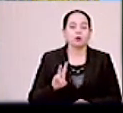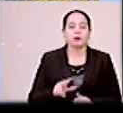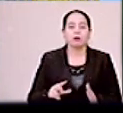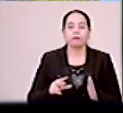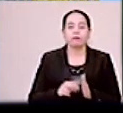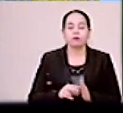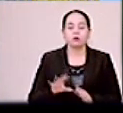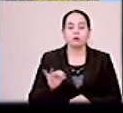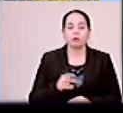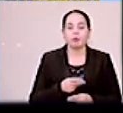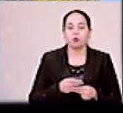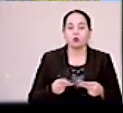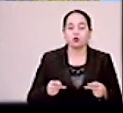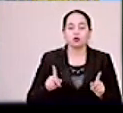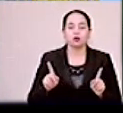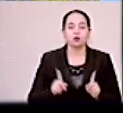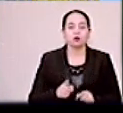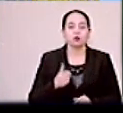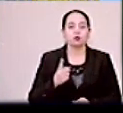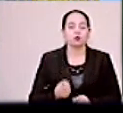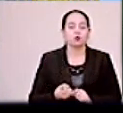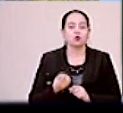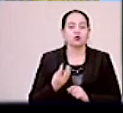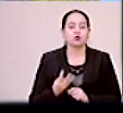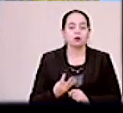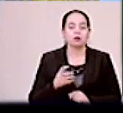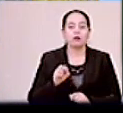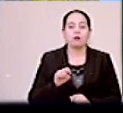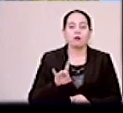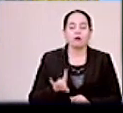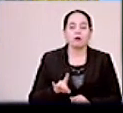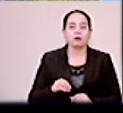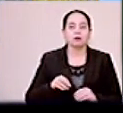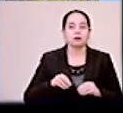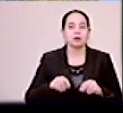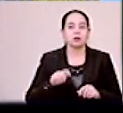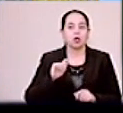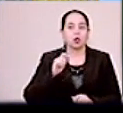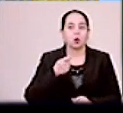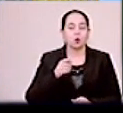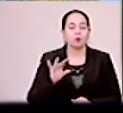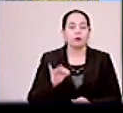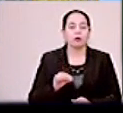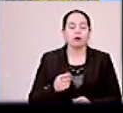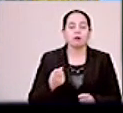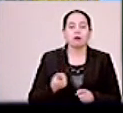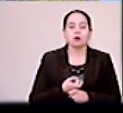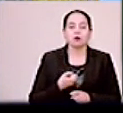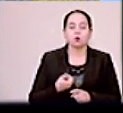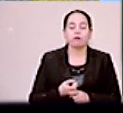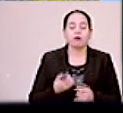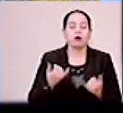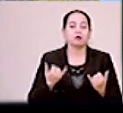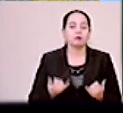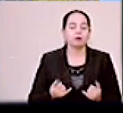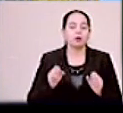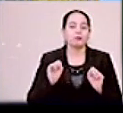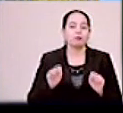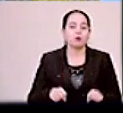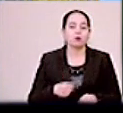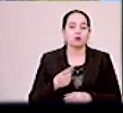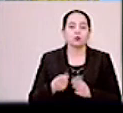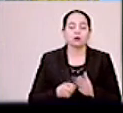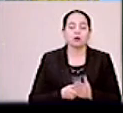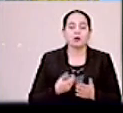8. И получается, что 104 ар засеяно луком и картофелем. Ну а теперь можно